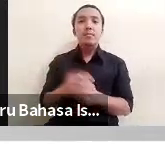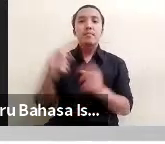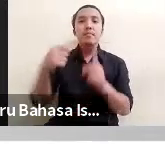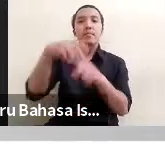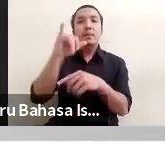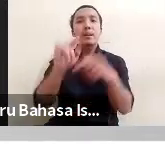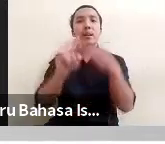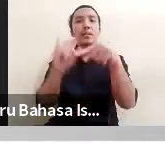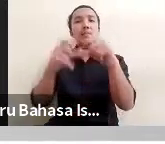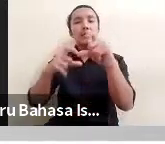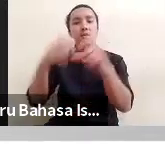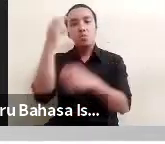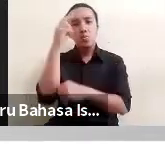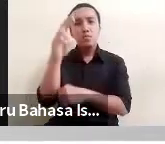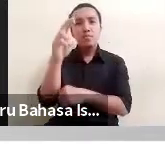difabilitas.